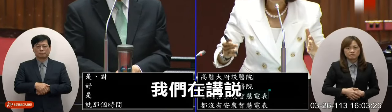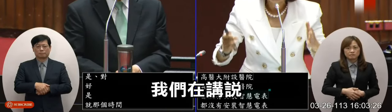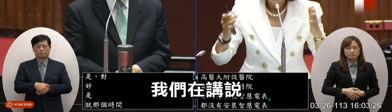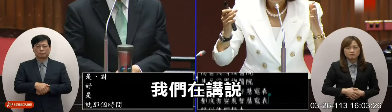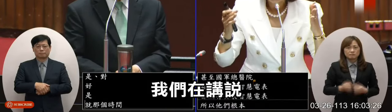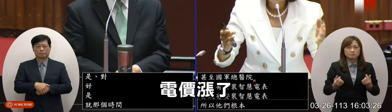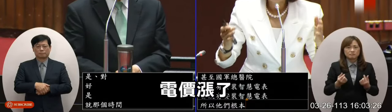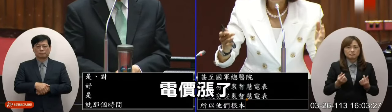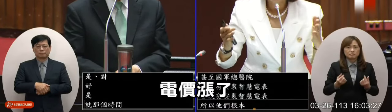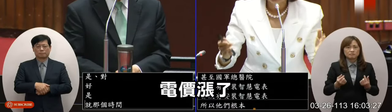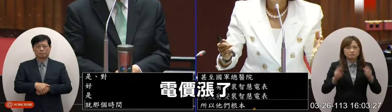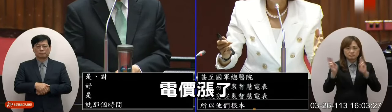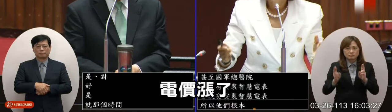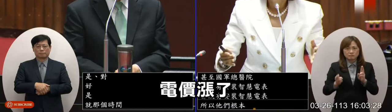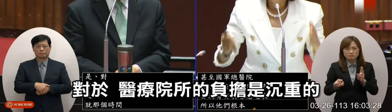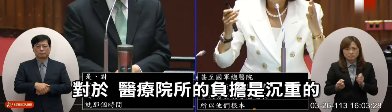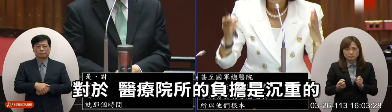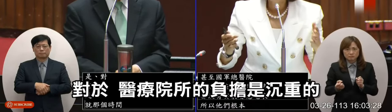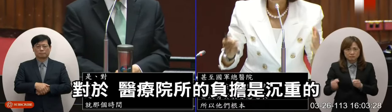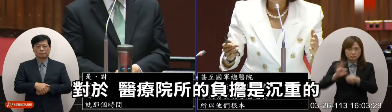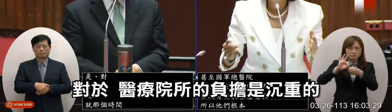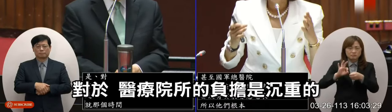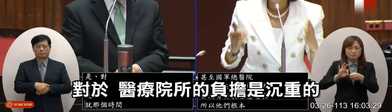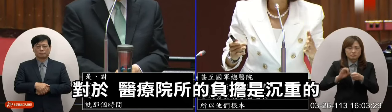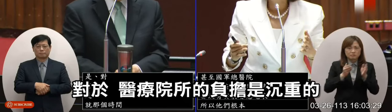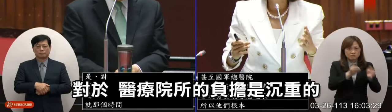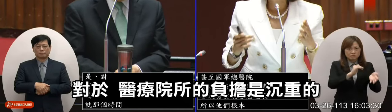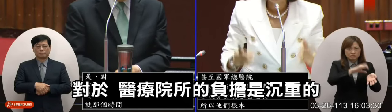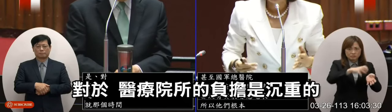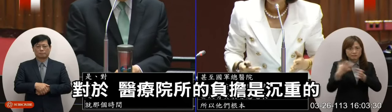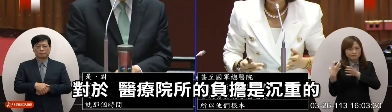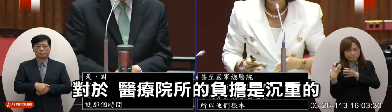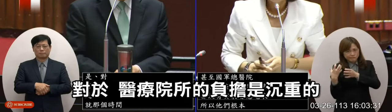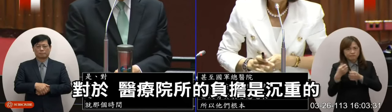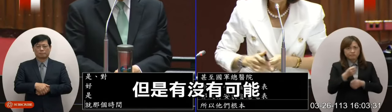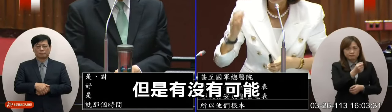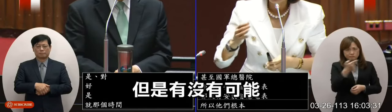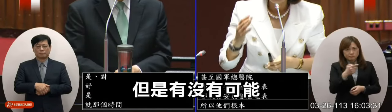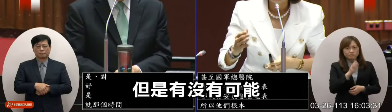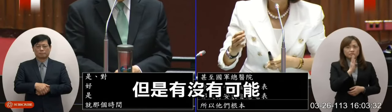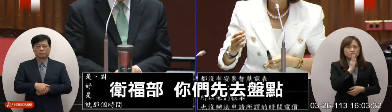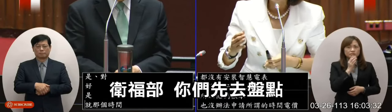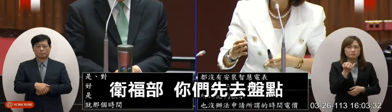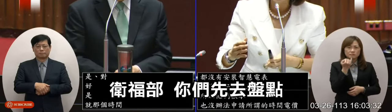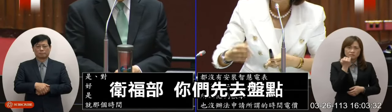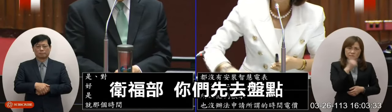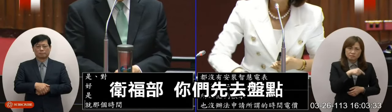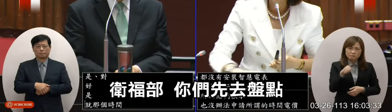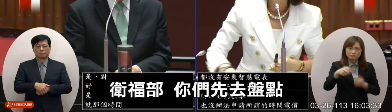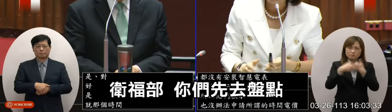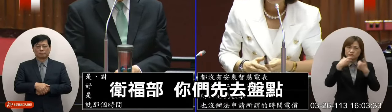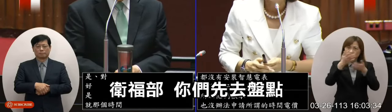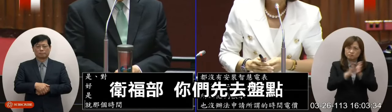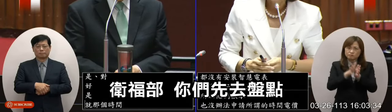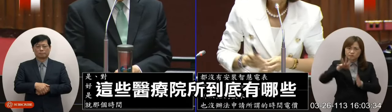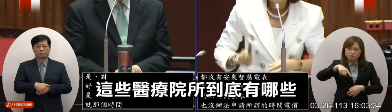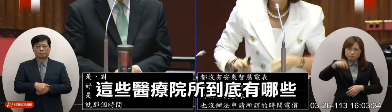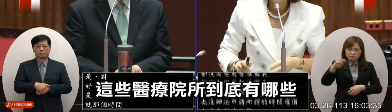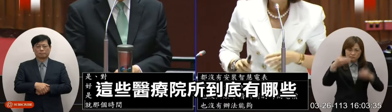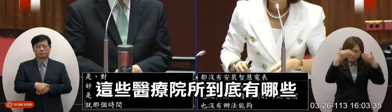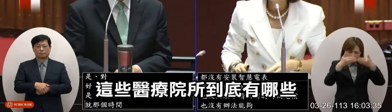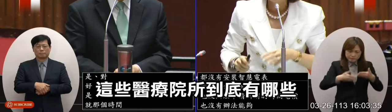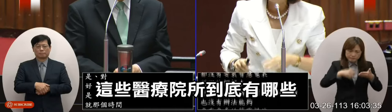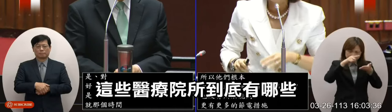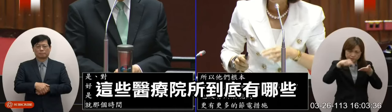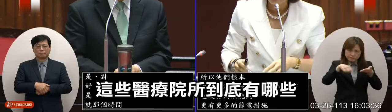们在讲说电价涨了，对于医疗院所的负担是沉重的，但是有没有可能卫福部你们先去盘点这